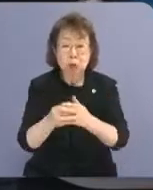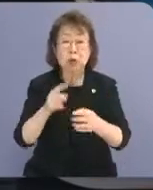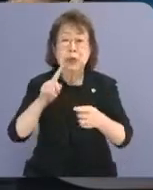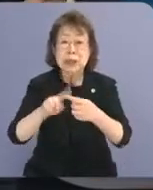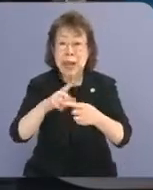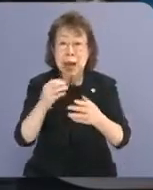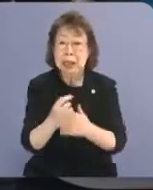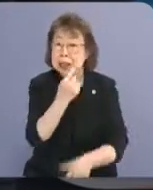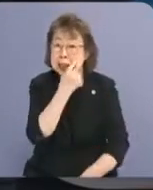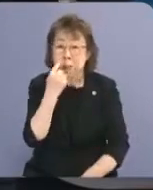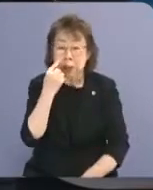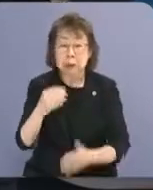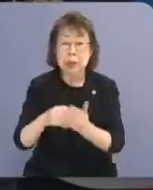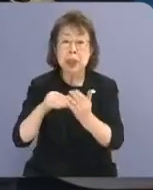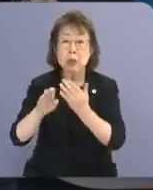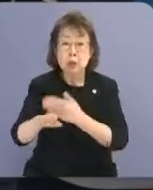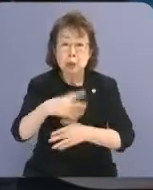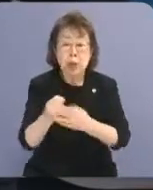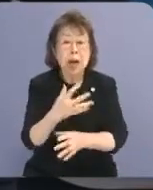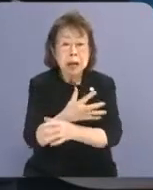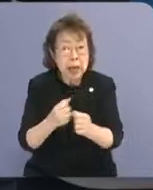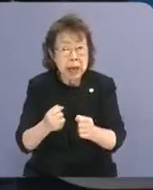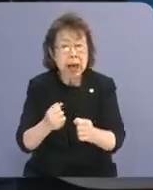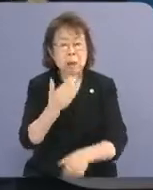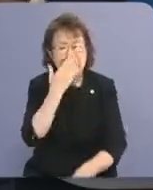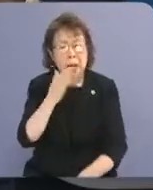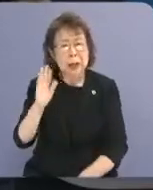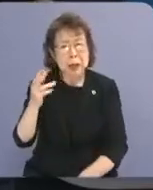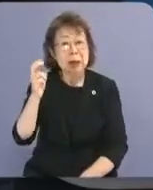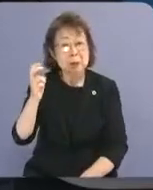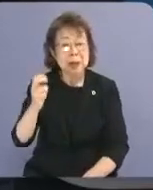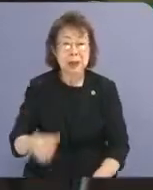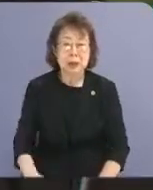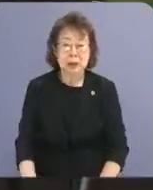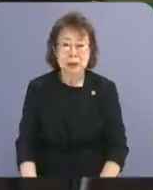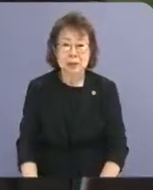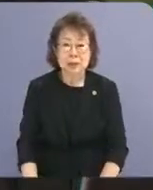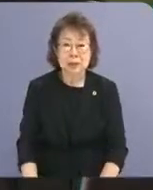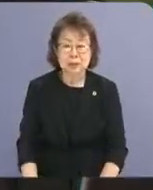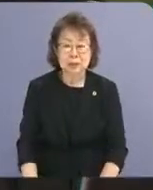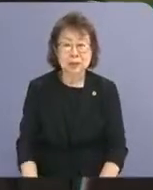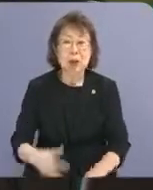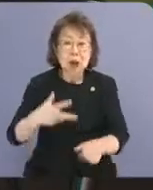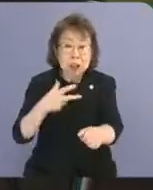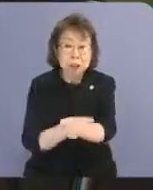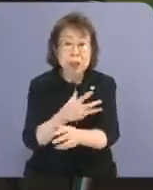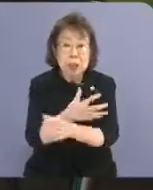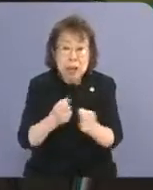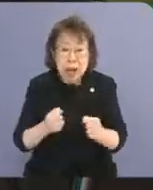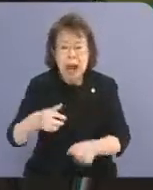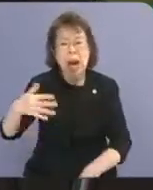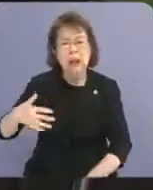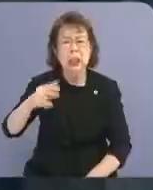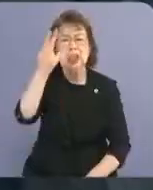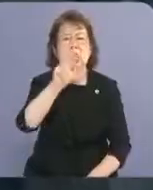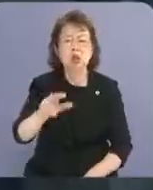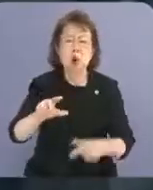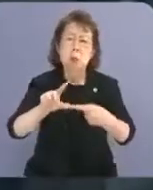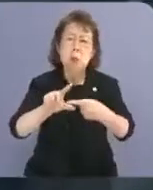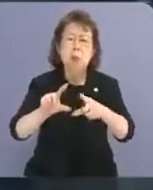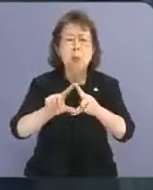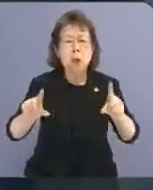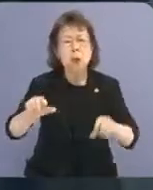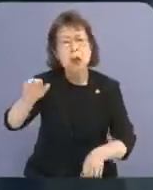점검 이후에 계약 등을 체결을 할 계획입니다 하지만 접종 예약률이 아직 전국 평균에 못 미치는